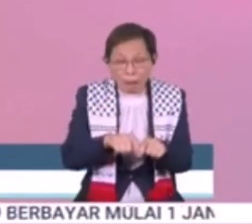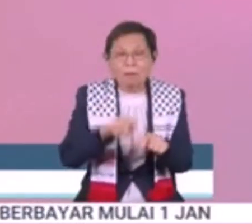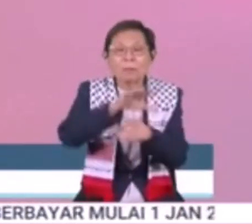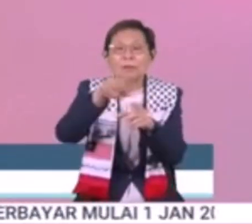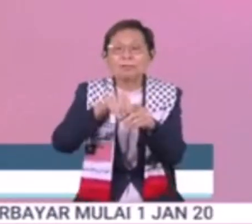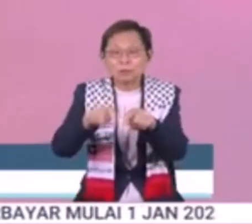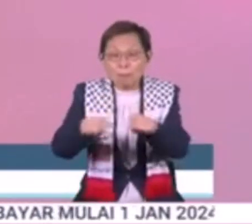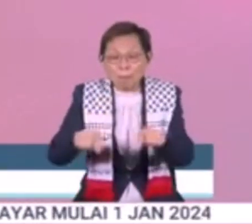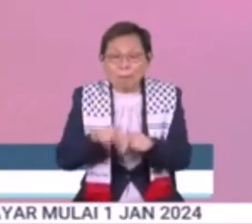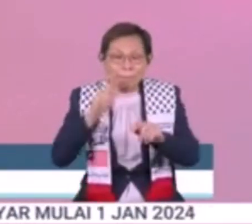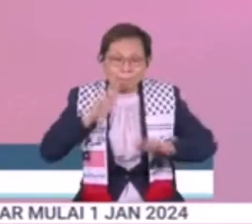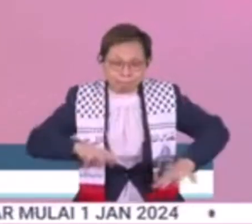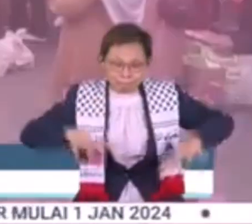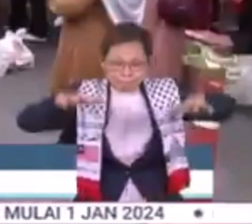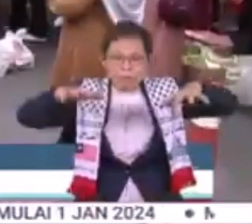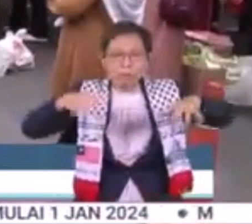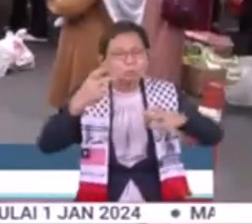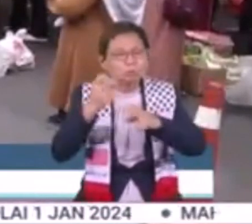banjir.